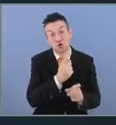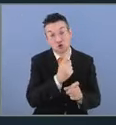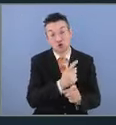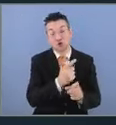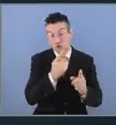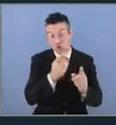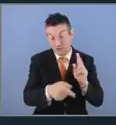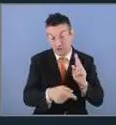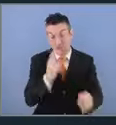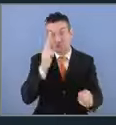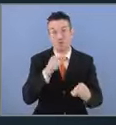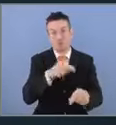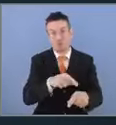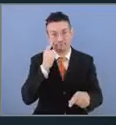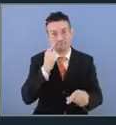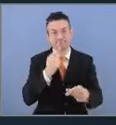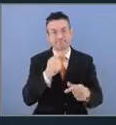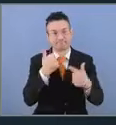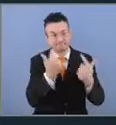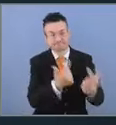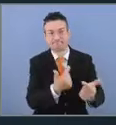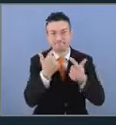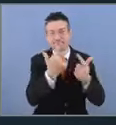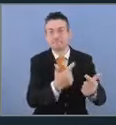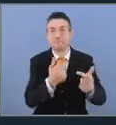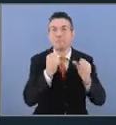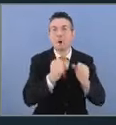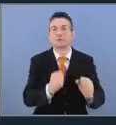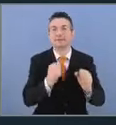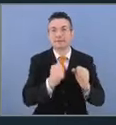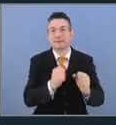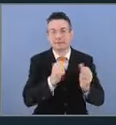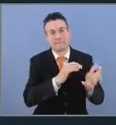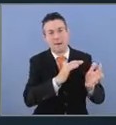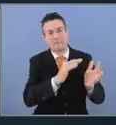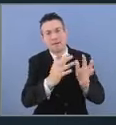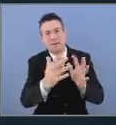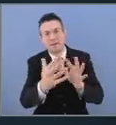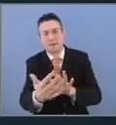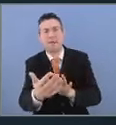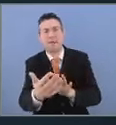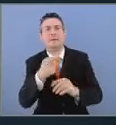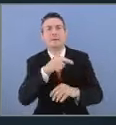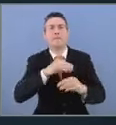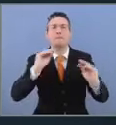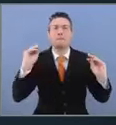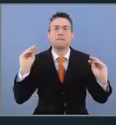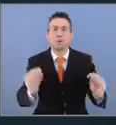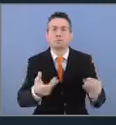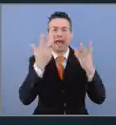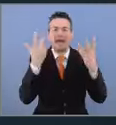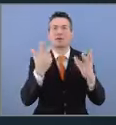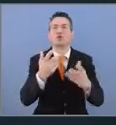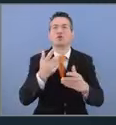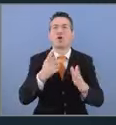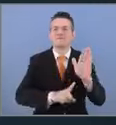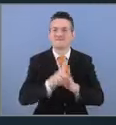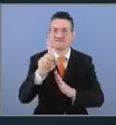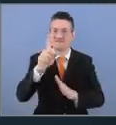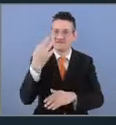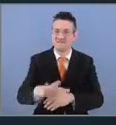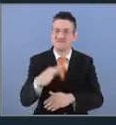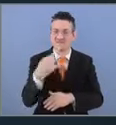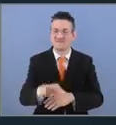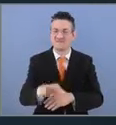vasto potenziale di opportunità per trasformare il settore e renderlo più moderno ed efficiente in diversi punti della sua catena